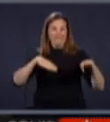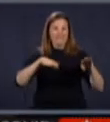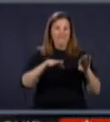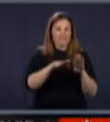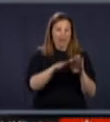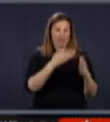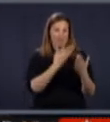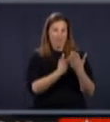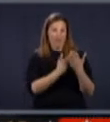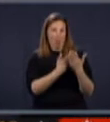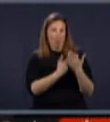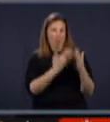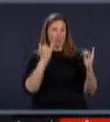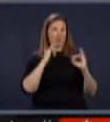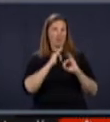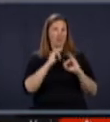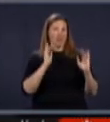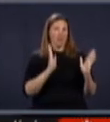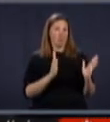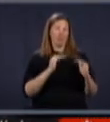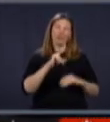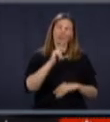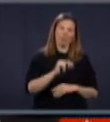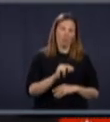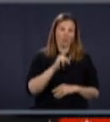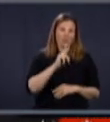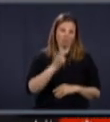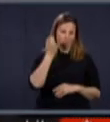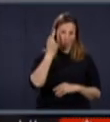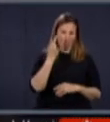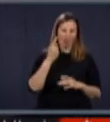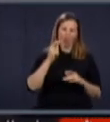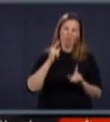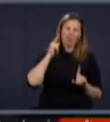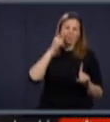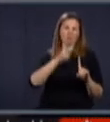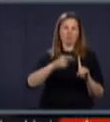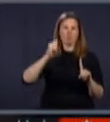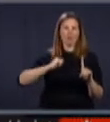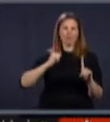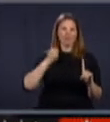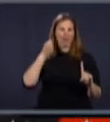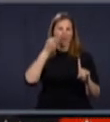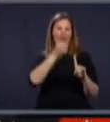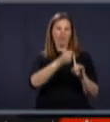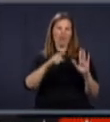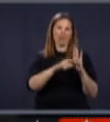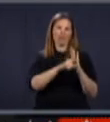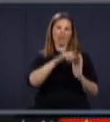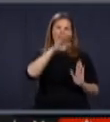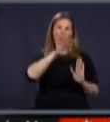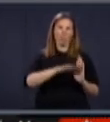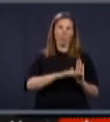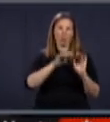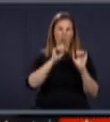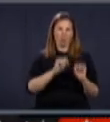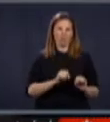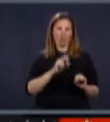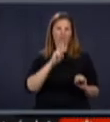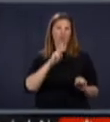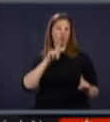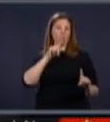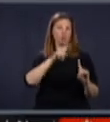certaines écoles. On va essayer de minimiser les impacts négatifs parce que l'école n'est pas finie.